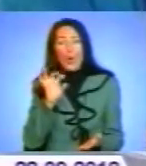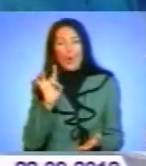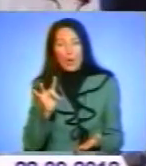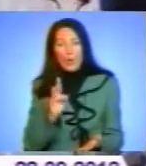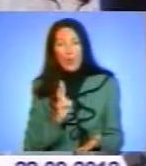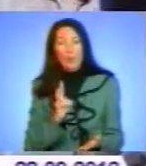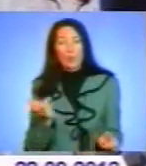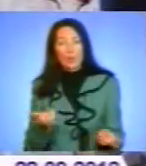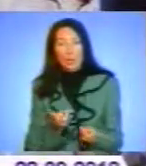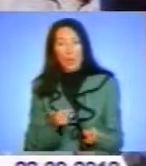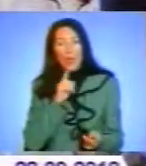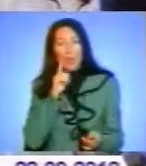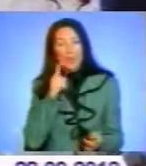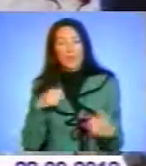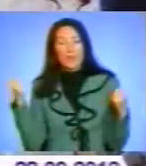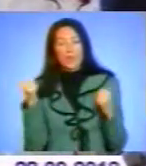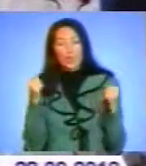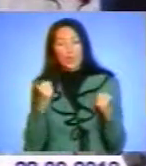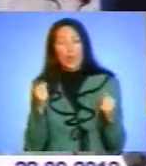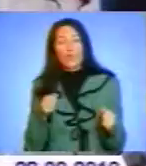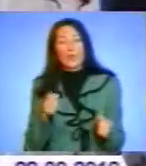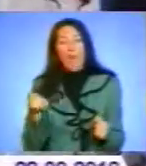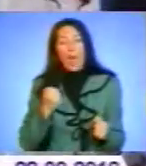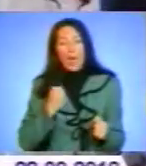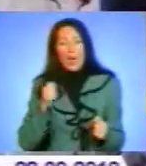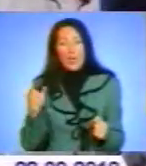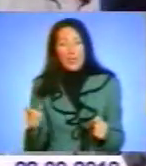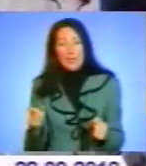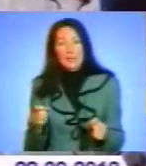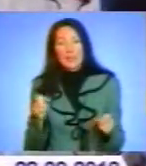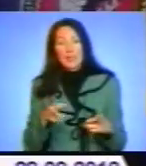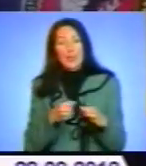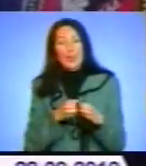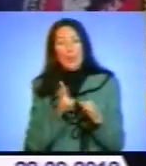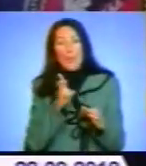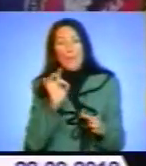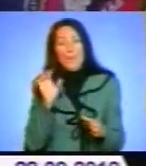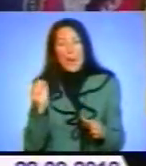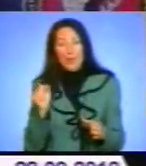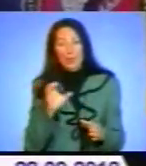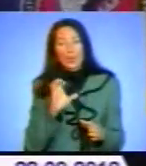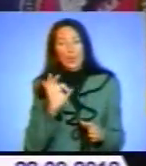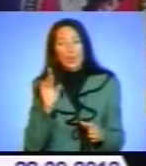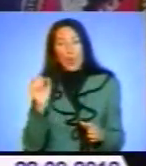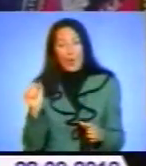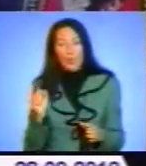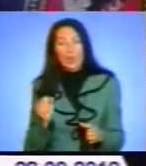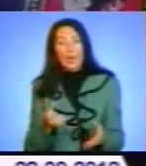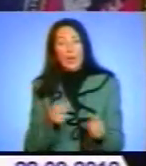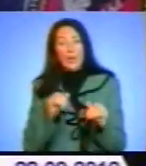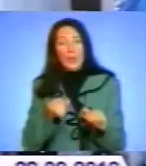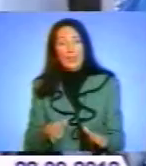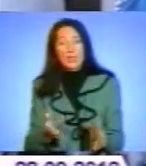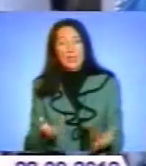Молоді фізично здорові бійці спецпідрозділів «Беркут», «Сокіл» та «Грифон», співробітники обласного управління та працівники Державтоінспекції прийняли таке